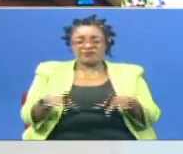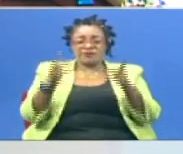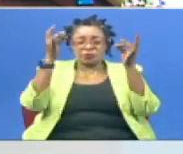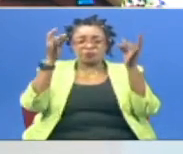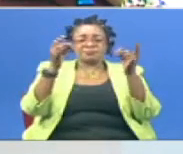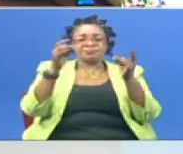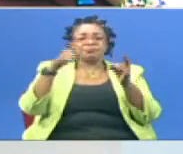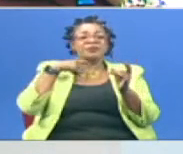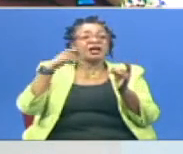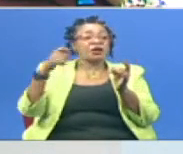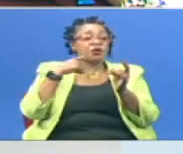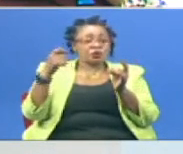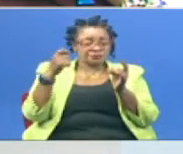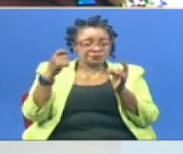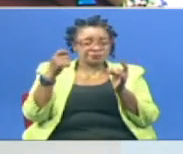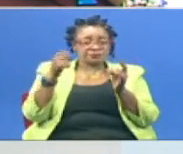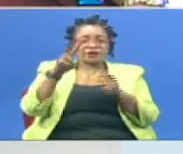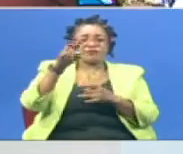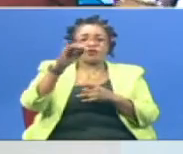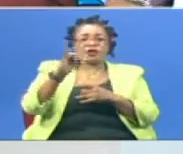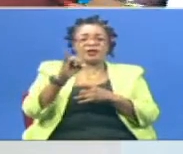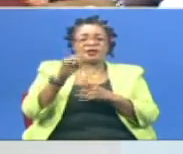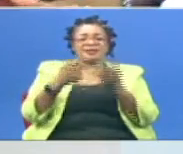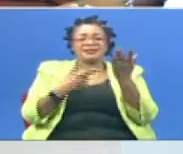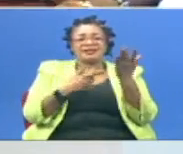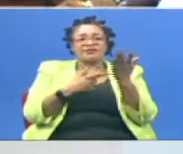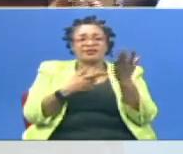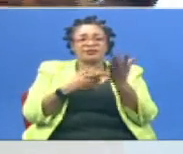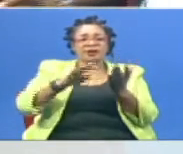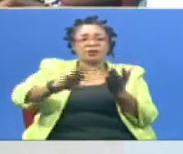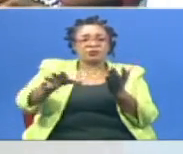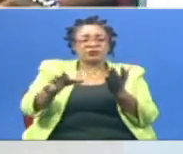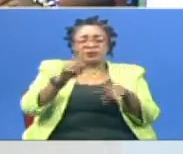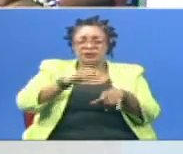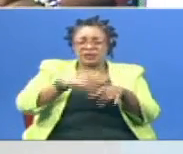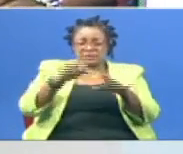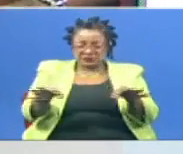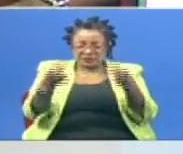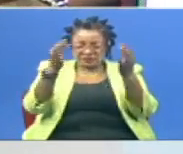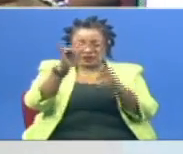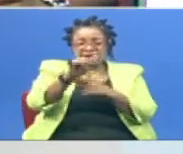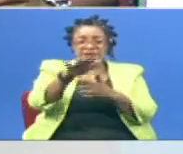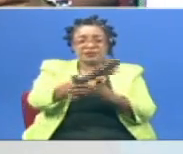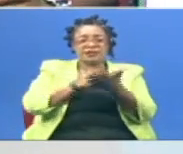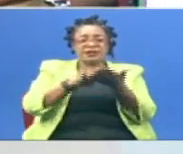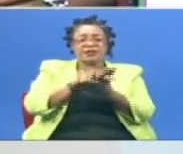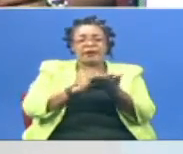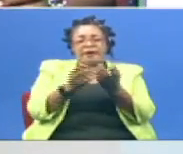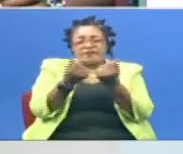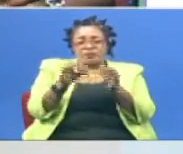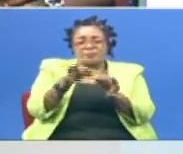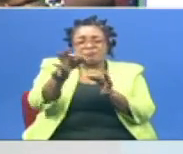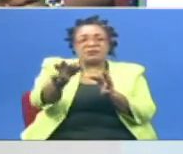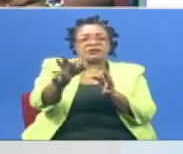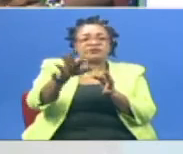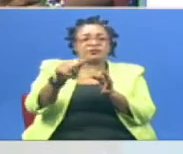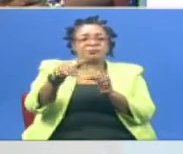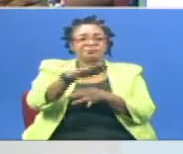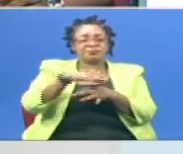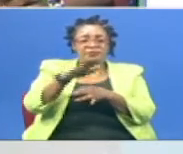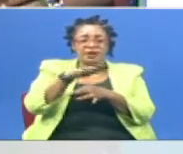la Kariakoo, kiungani mwa Voi. Hiyo ni kaunti ya Taita Taveta, Frida. Na kugunduliwa kwa eneo hilo lilo katika mita chache kutoka eneo lilokuwa